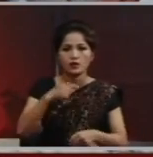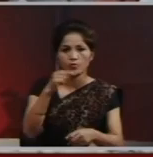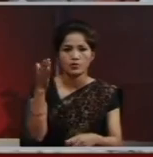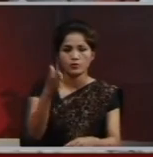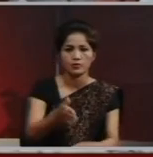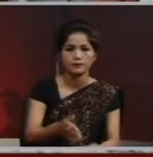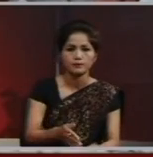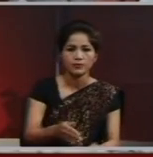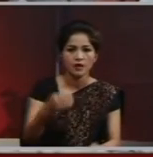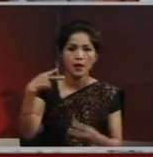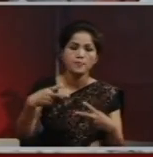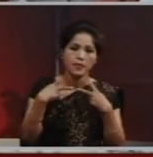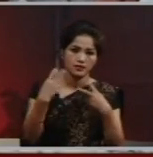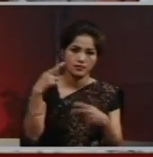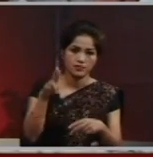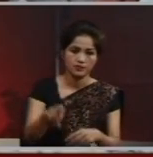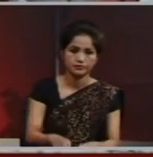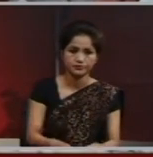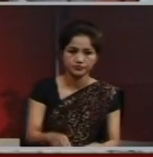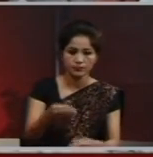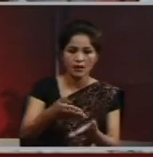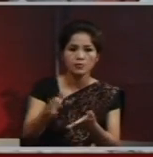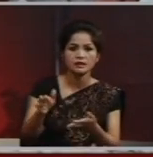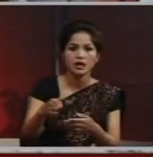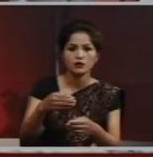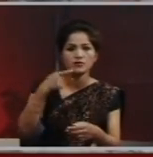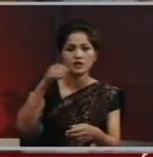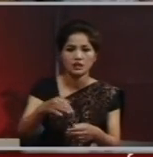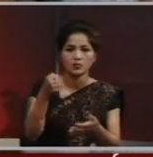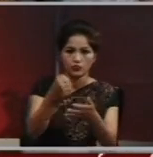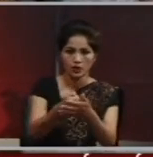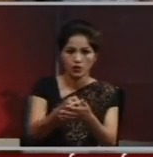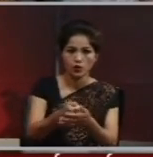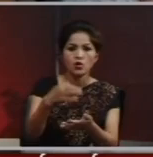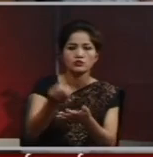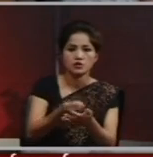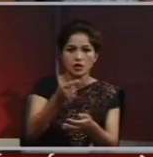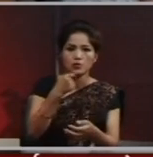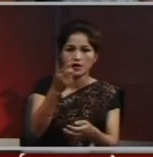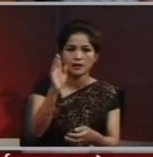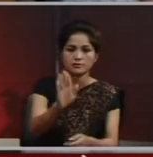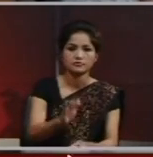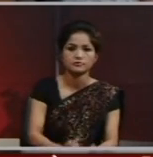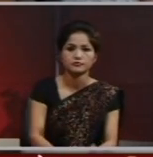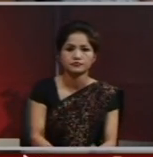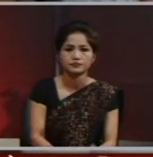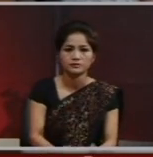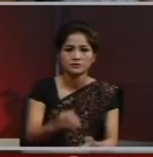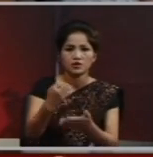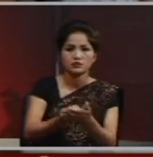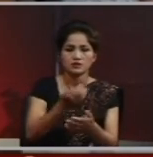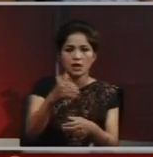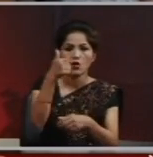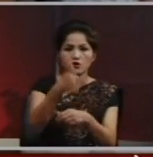नभएकाले बाध्य भएर बहिष्कारको निर्णयमा पुग्नु परेको एसोसिएसनको भनाइ छ।